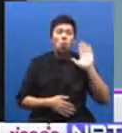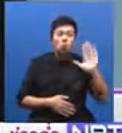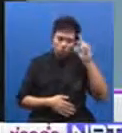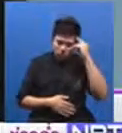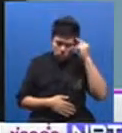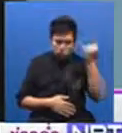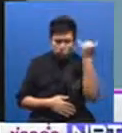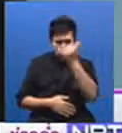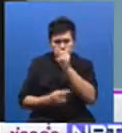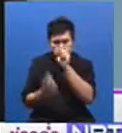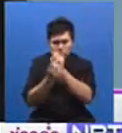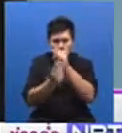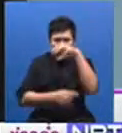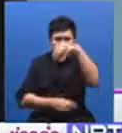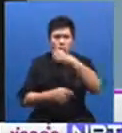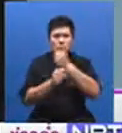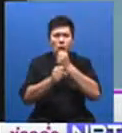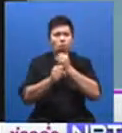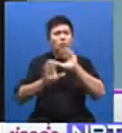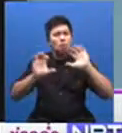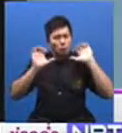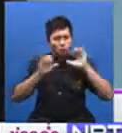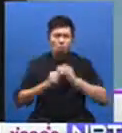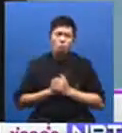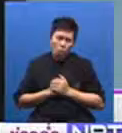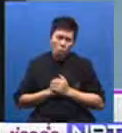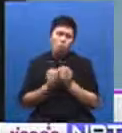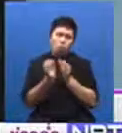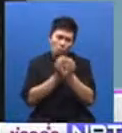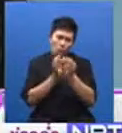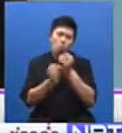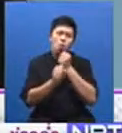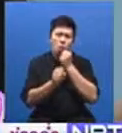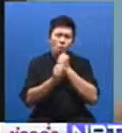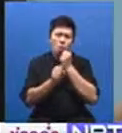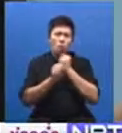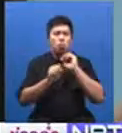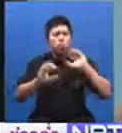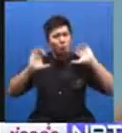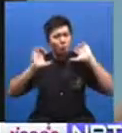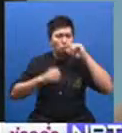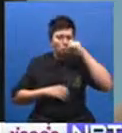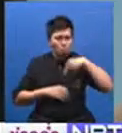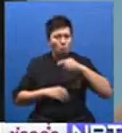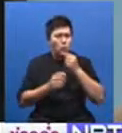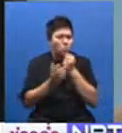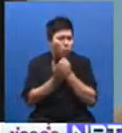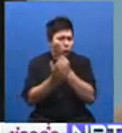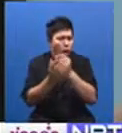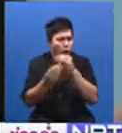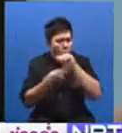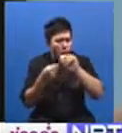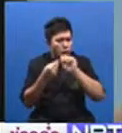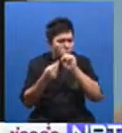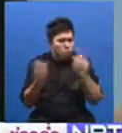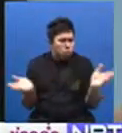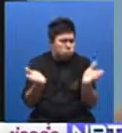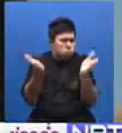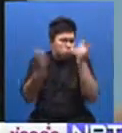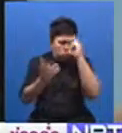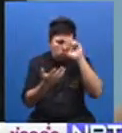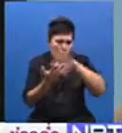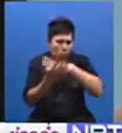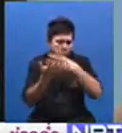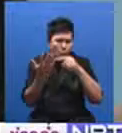ที่ทำเนียบรัฐบาลว่าได้อธิบายภาพรวมการทำงานของรัฐบาลและความคืบหน้าในการขับเคลื่อนเศรษฐกิจบนพื้นฐานของ